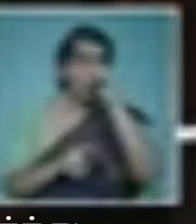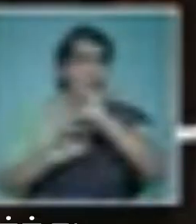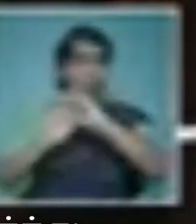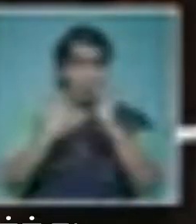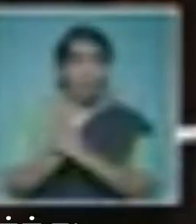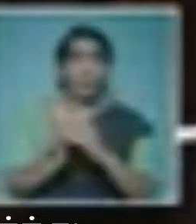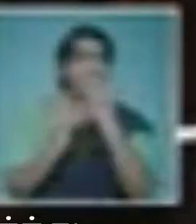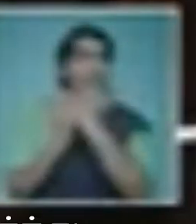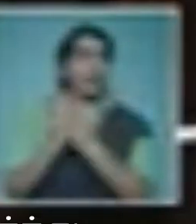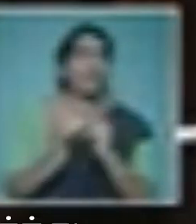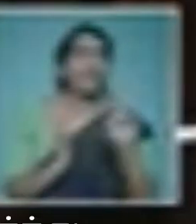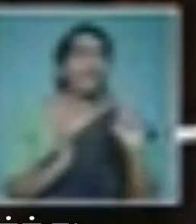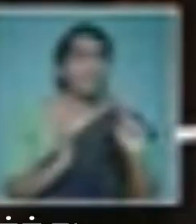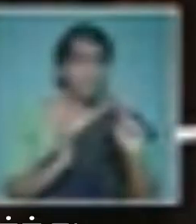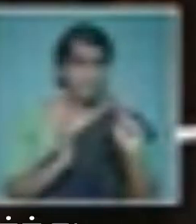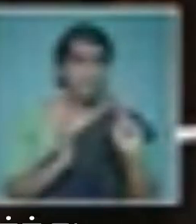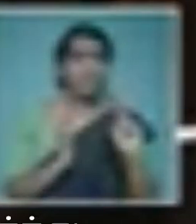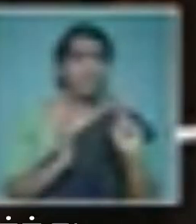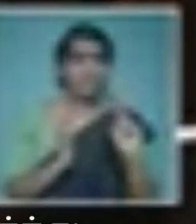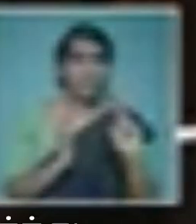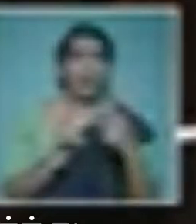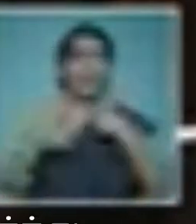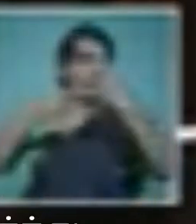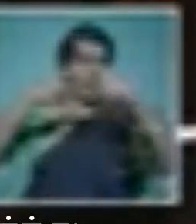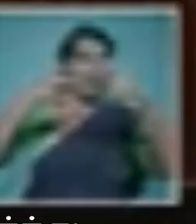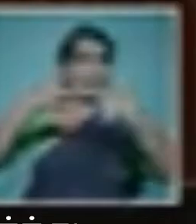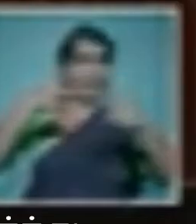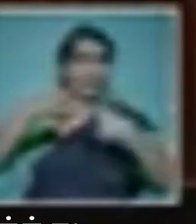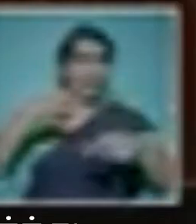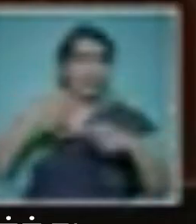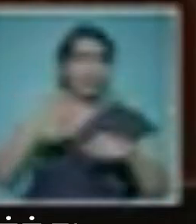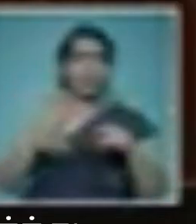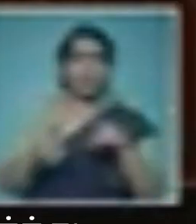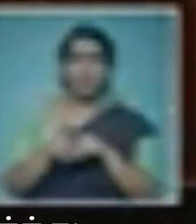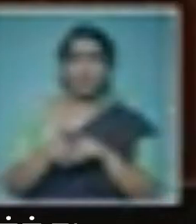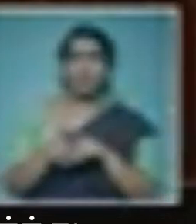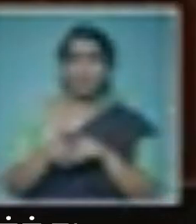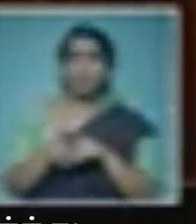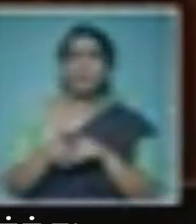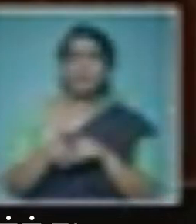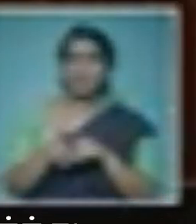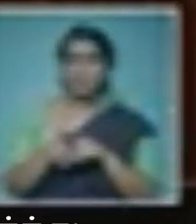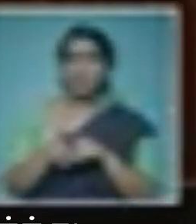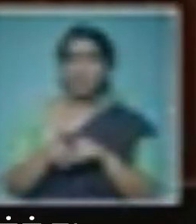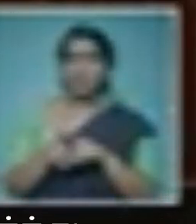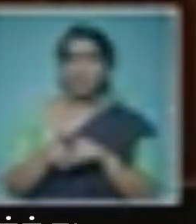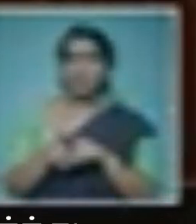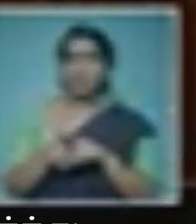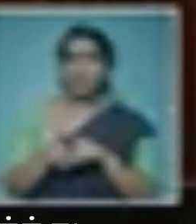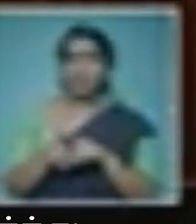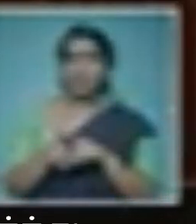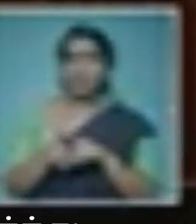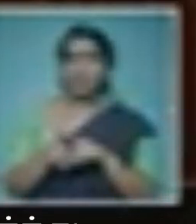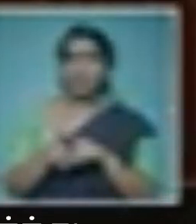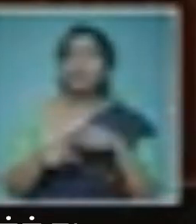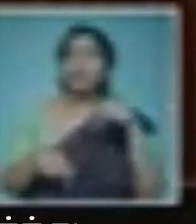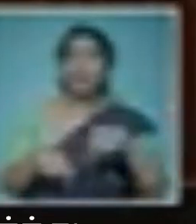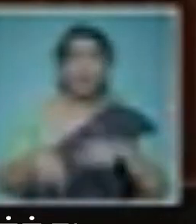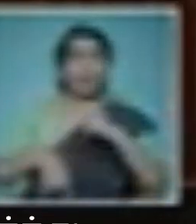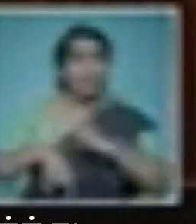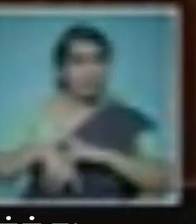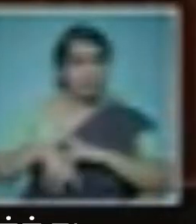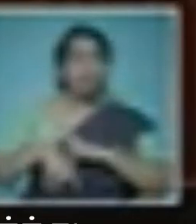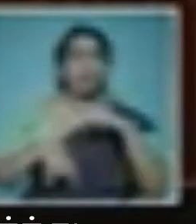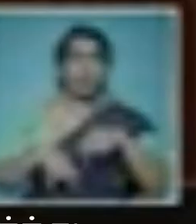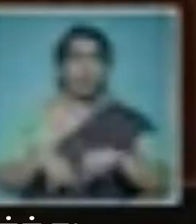තියෙනවා 20ක් කරු මන්ත්‍රීතුමා ඒවා මම එකින් එක කියන්නම් මගේ පෞද්ගලික කරුණු පැහැදිලි කිරීමට කාලය දෙනවා මේ අවස්ථාවේදී කතාව කරගෙන